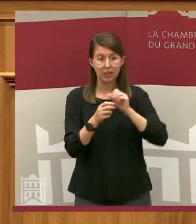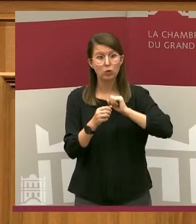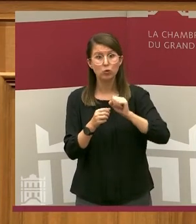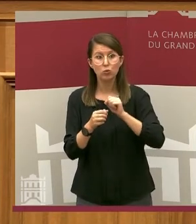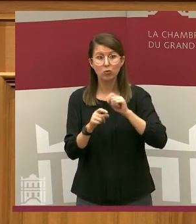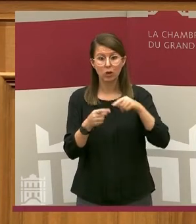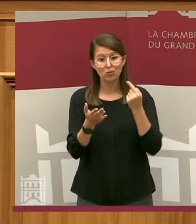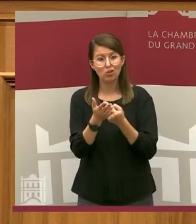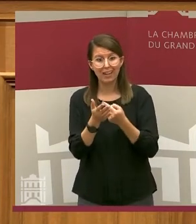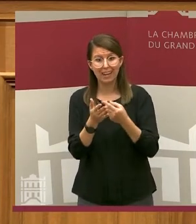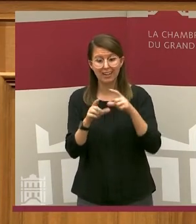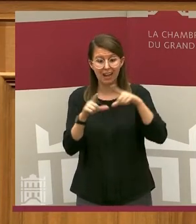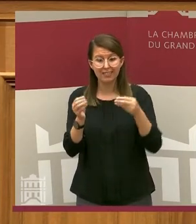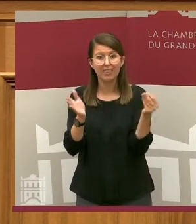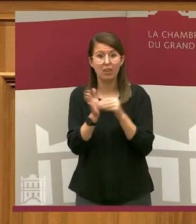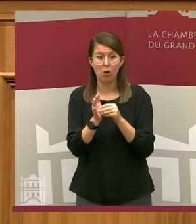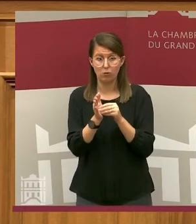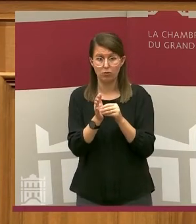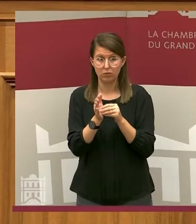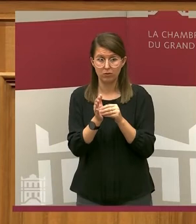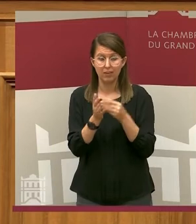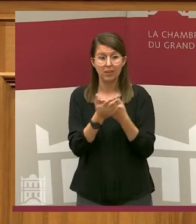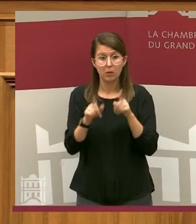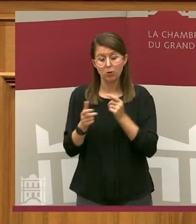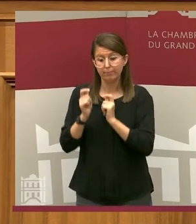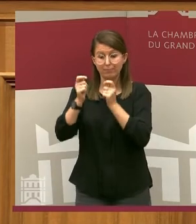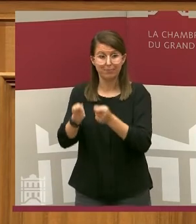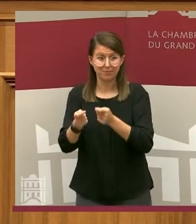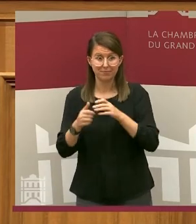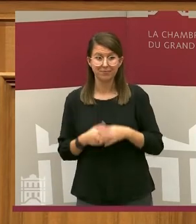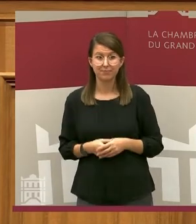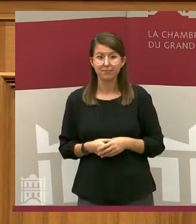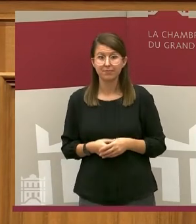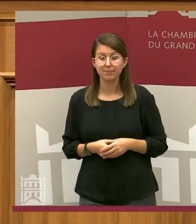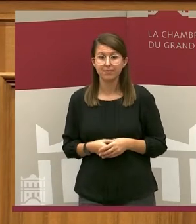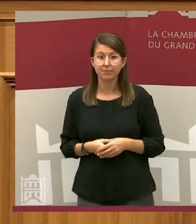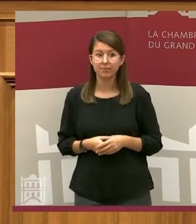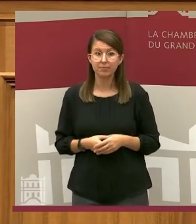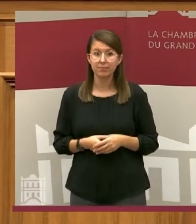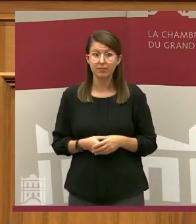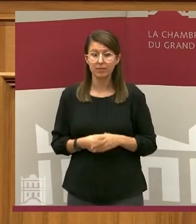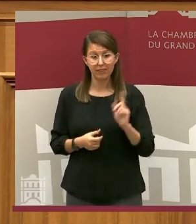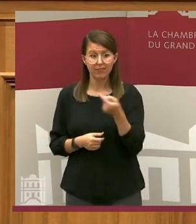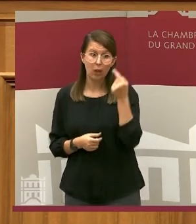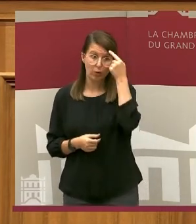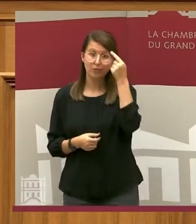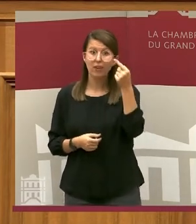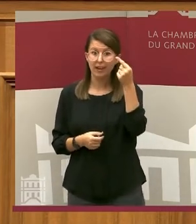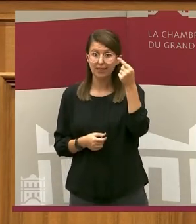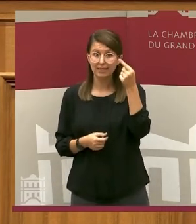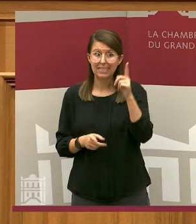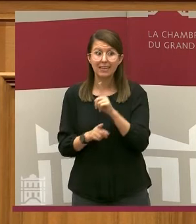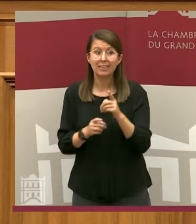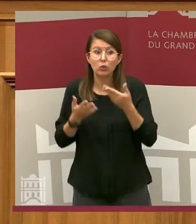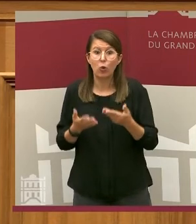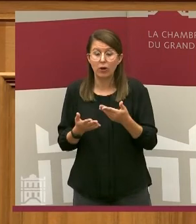die Steuerkarte gesagt wird. Dafür wünsche ich Ihnen eine Motion, Herr Präsident. Merci. Das ist bewusst, dass das nicht von heute